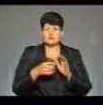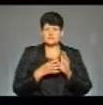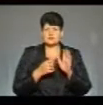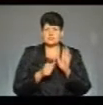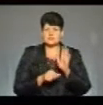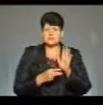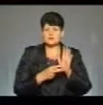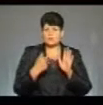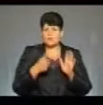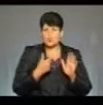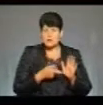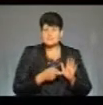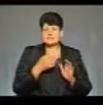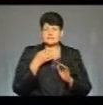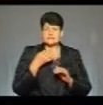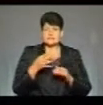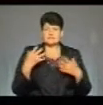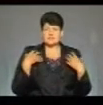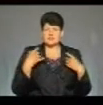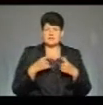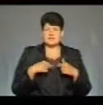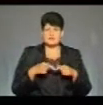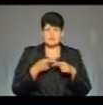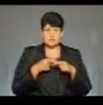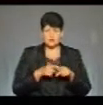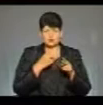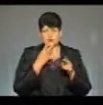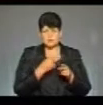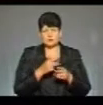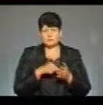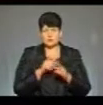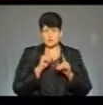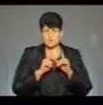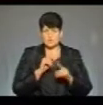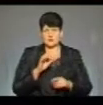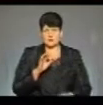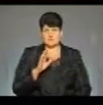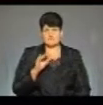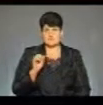1967 році, повідомив начальник відділу технагляду Тернопільської міськради Олег Вітик.